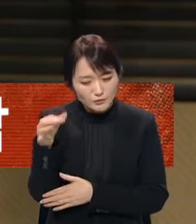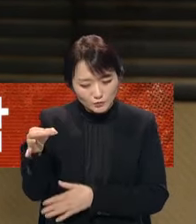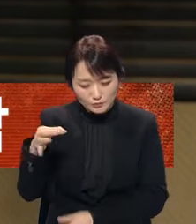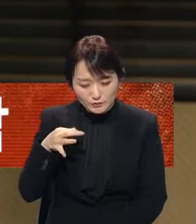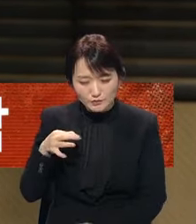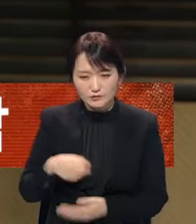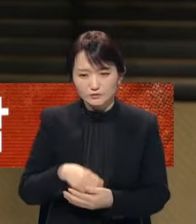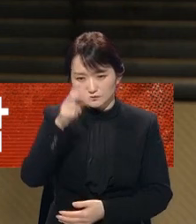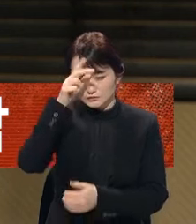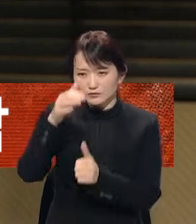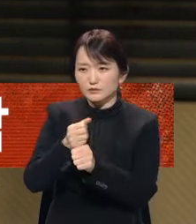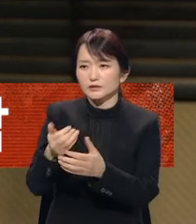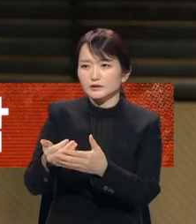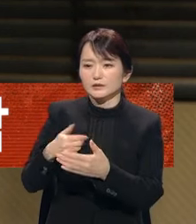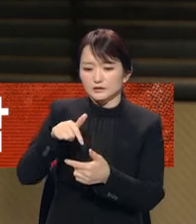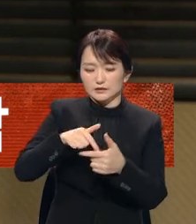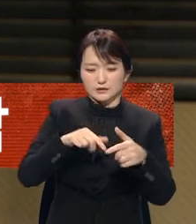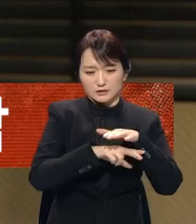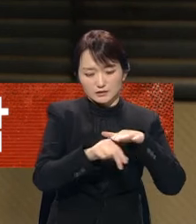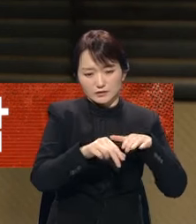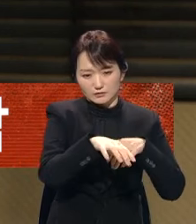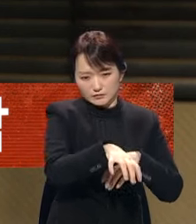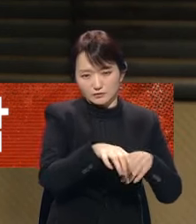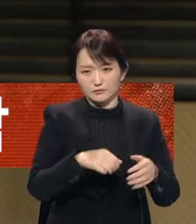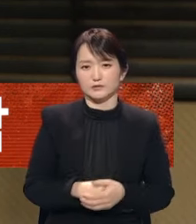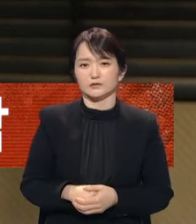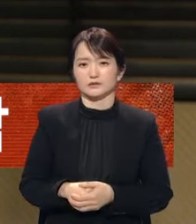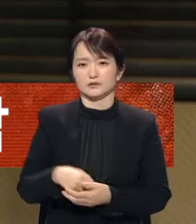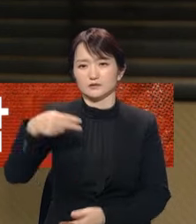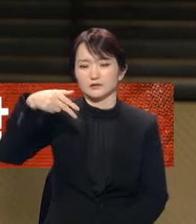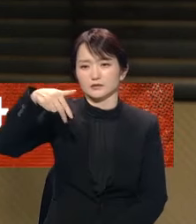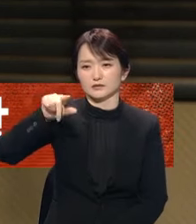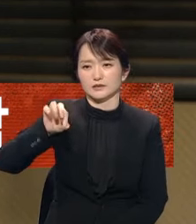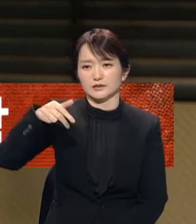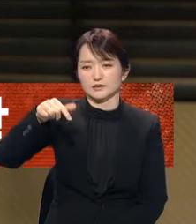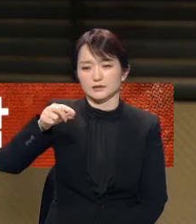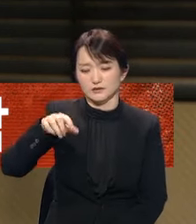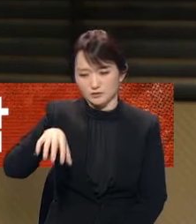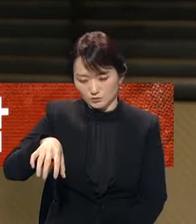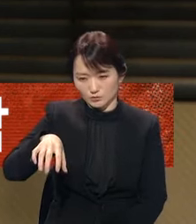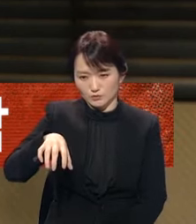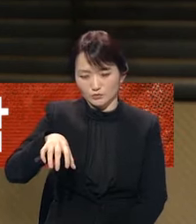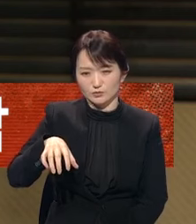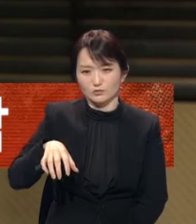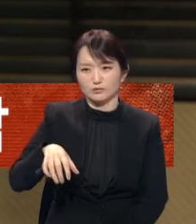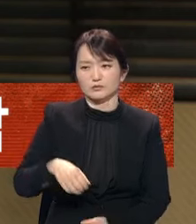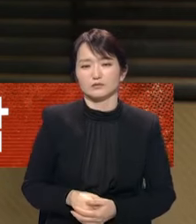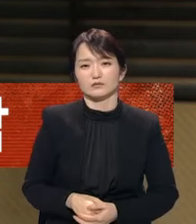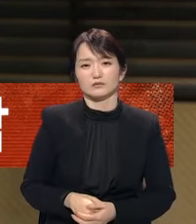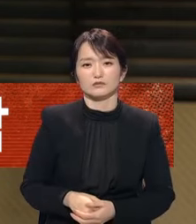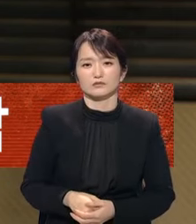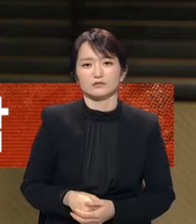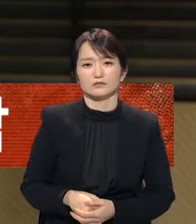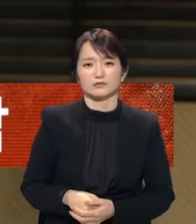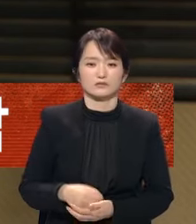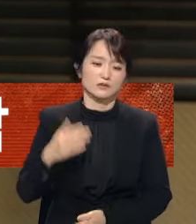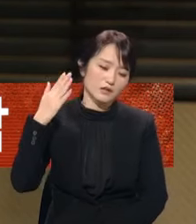붙잡힐 때까지 뭐 강남역 쪽으로 왔다가 장지동, 쌍문동 또 서울뿐만 아니라 뭐 경기 의정부, 부천까지